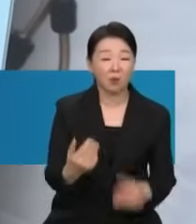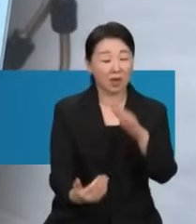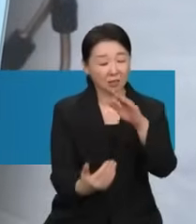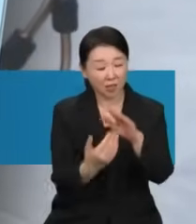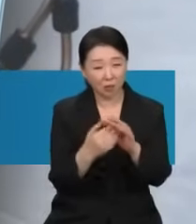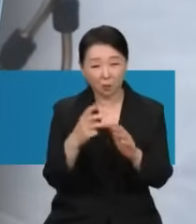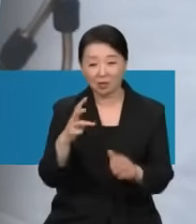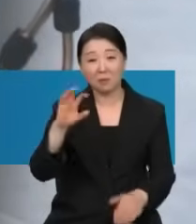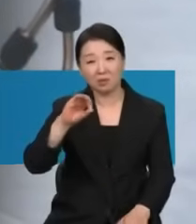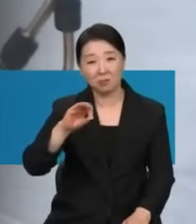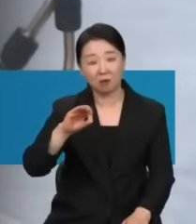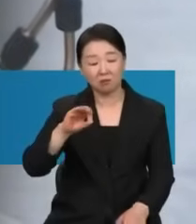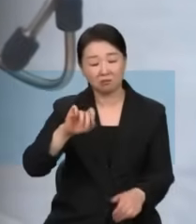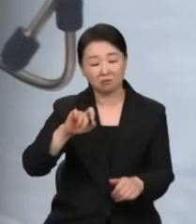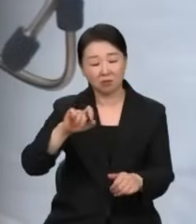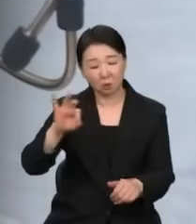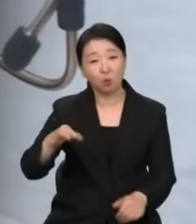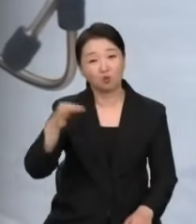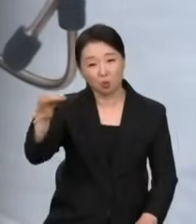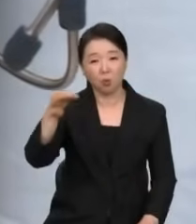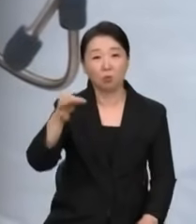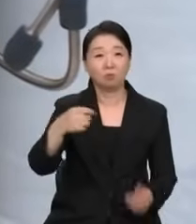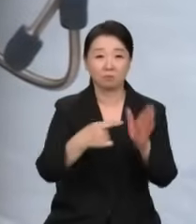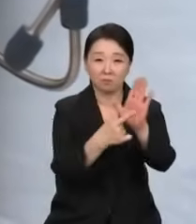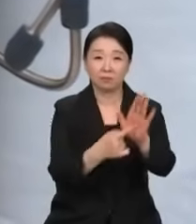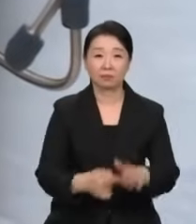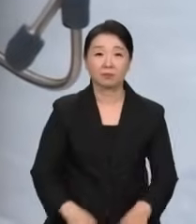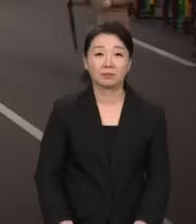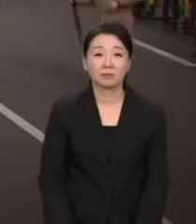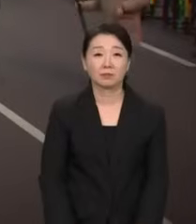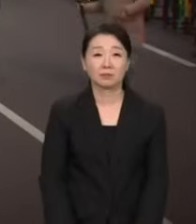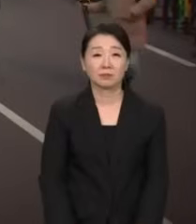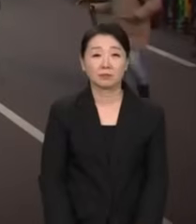원의 포상금까지 내걸었습니다. 이혜원 기자입니다.